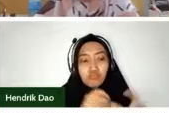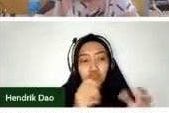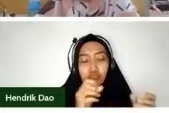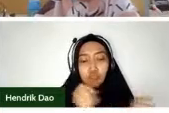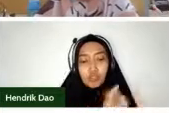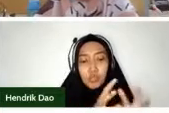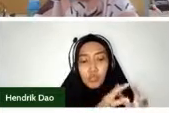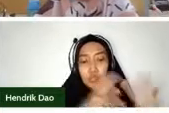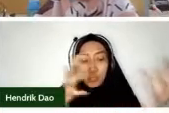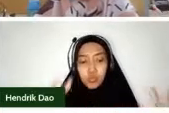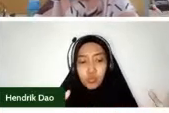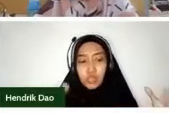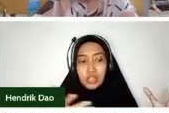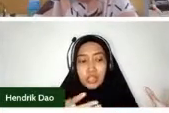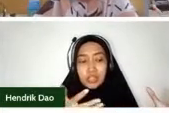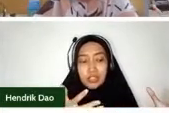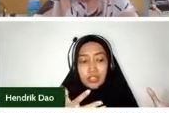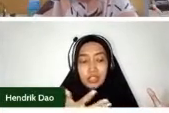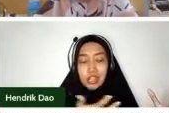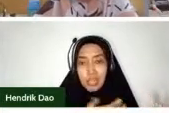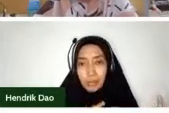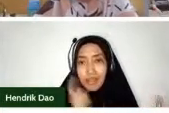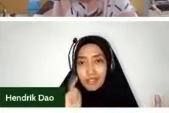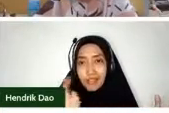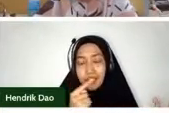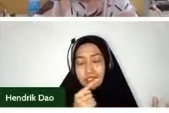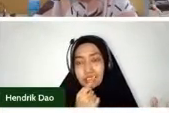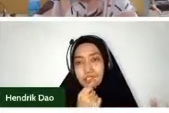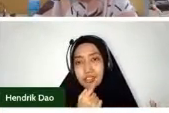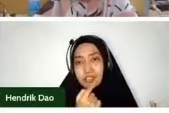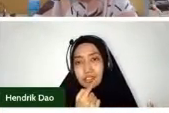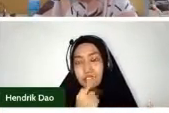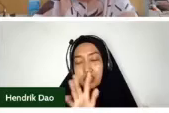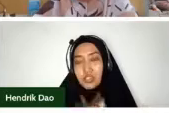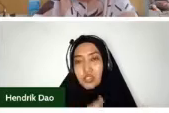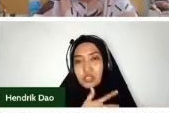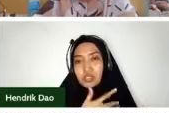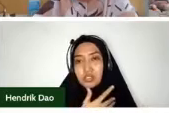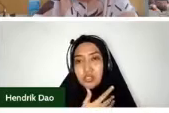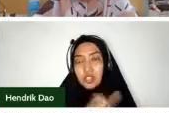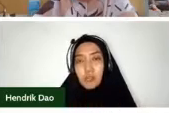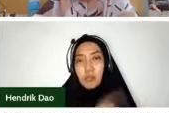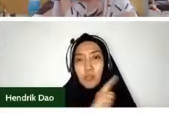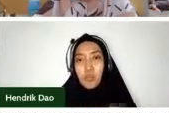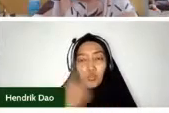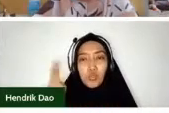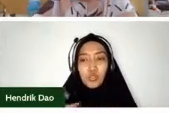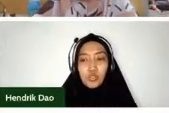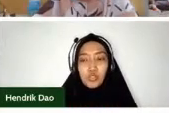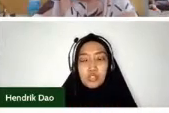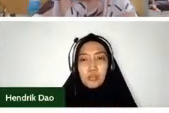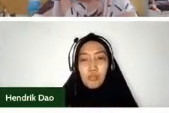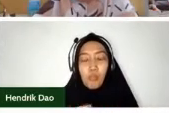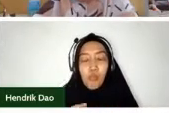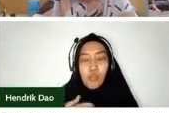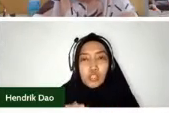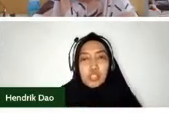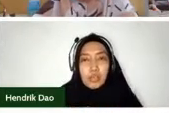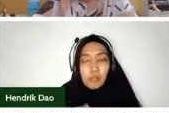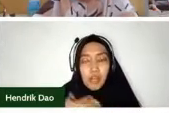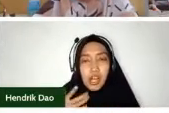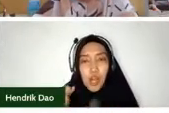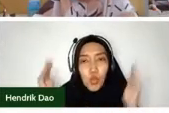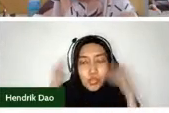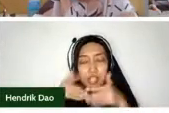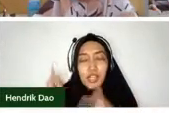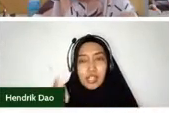yang bisa menerima dia. Siapa tahu di antara teman-teman dia itu ada yang memang punya kemampuan untuk bisa menerima anak autis. Kan tidak selamanya, mungkin anak-anak mungkin jauh